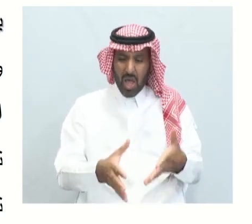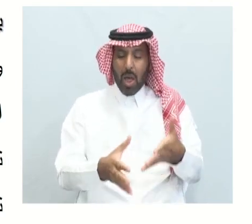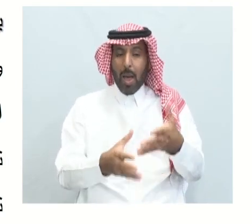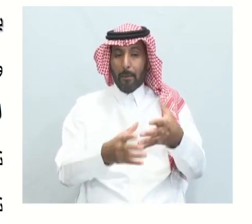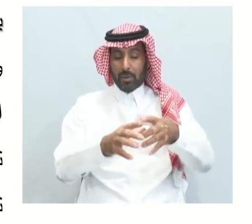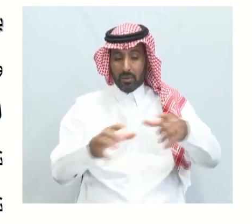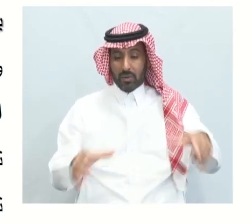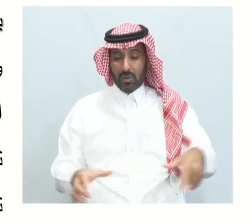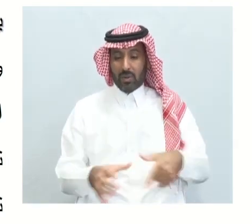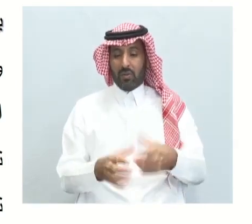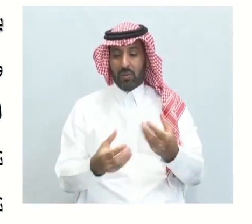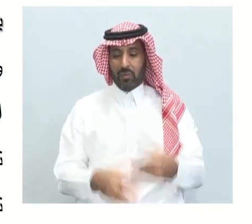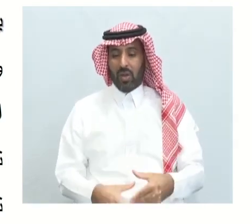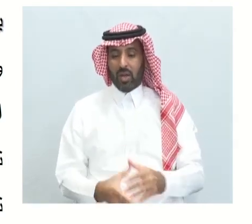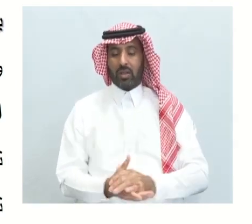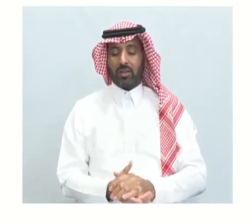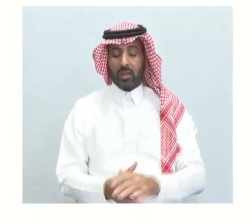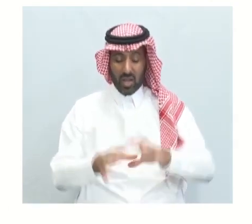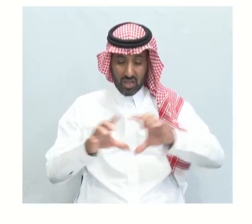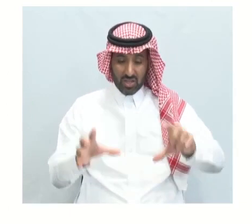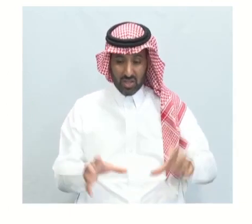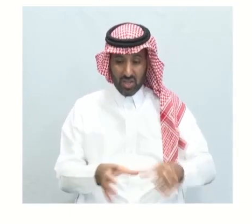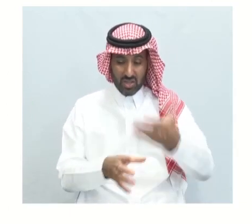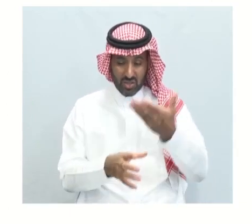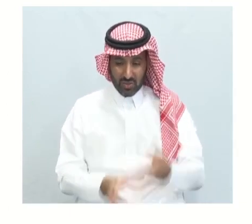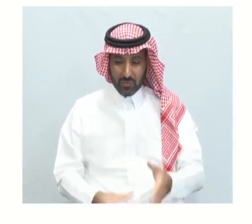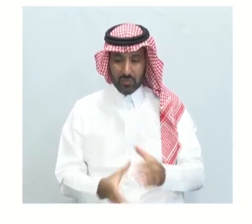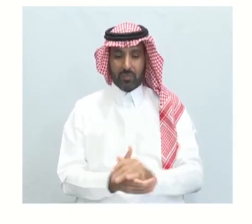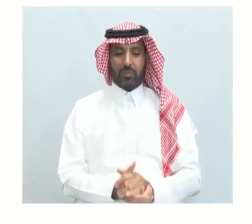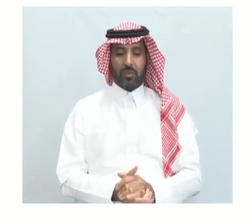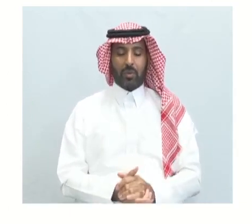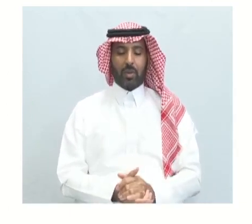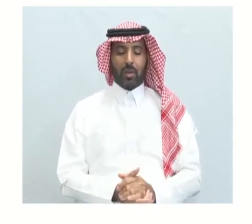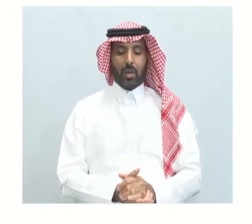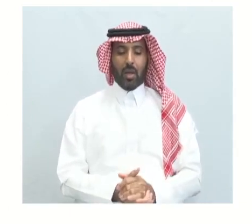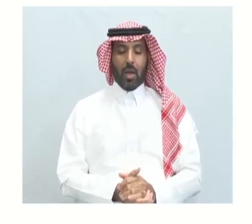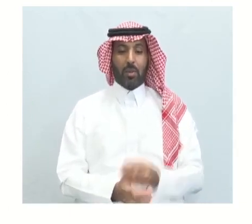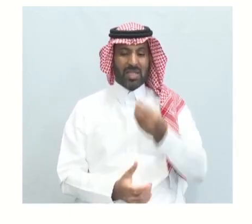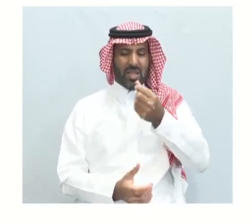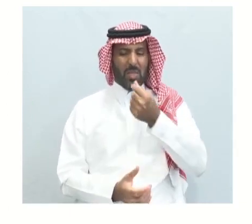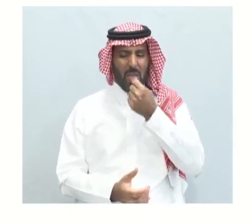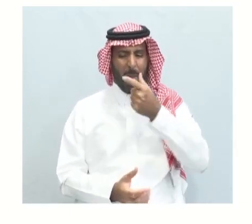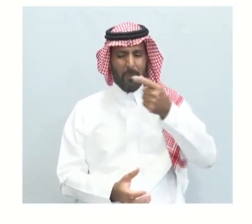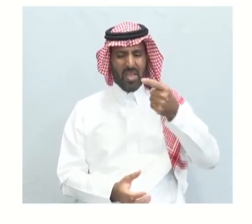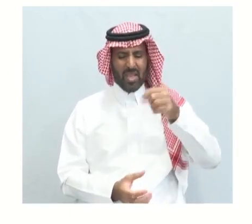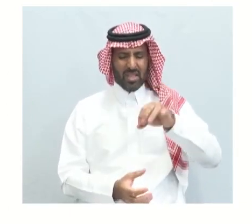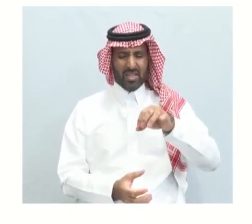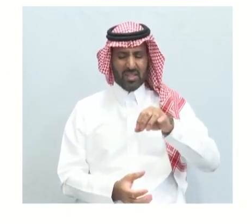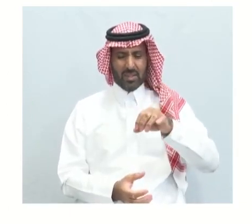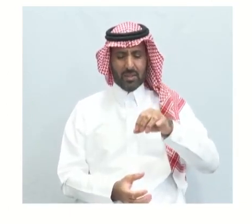اليابسه فوق الخزان اما بالنسبه للاملاح